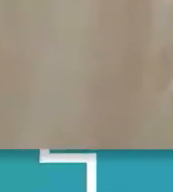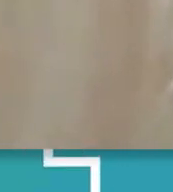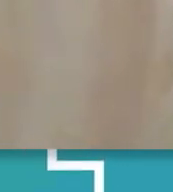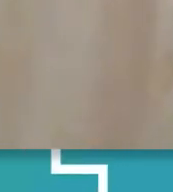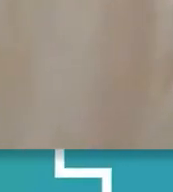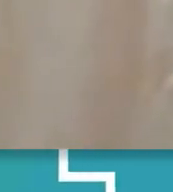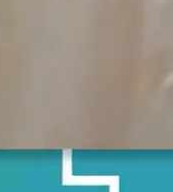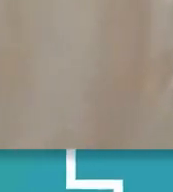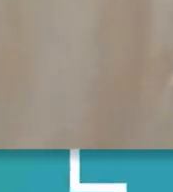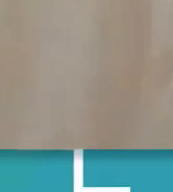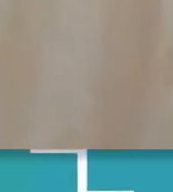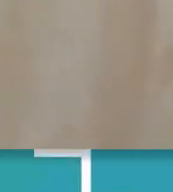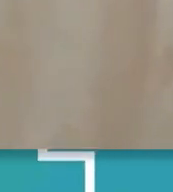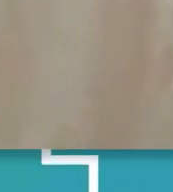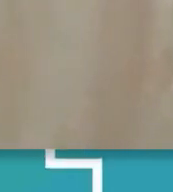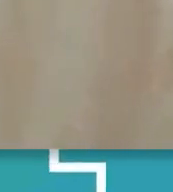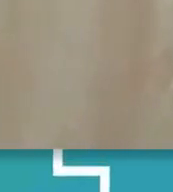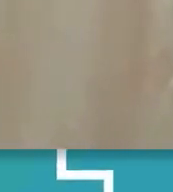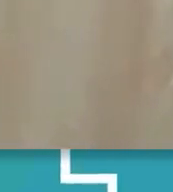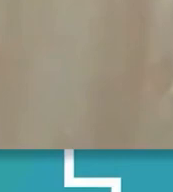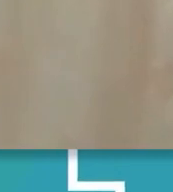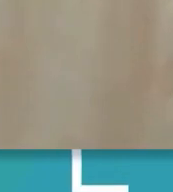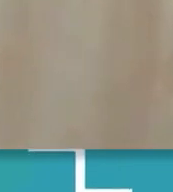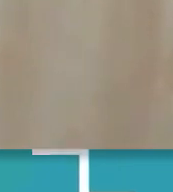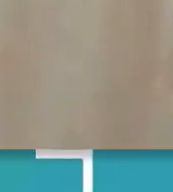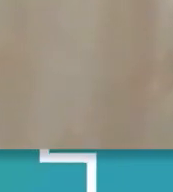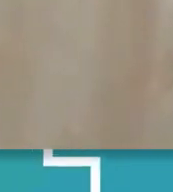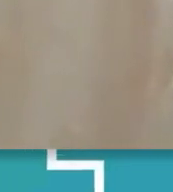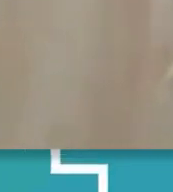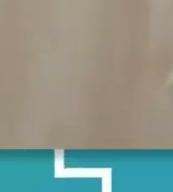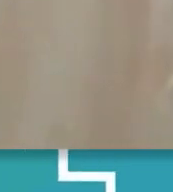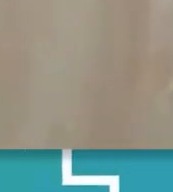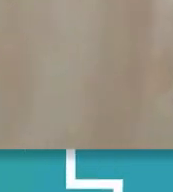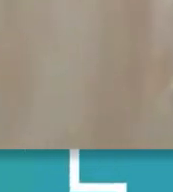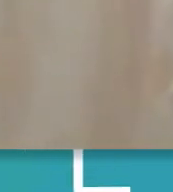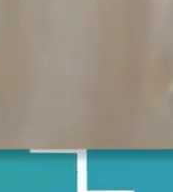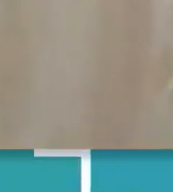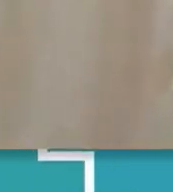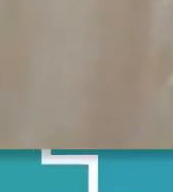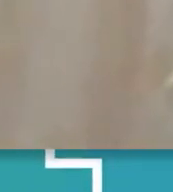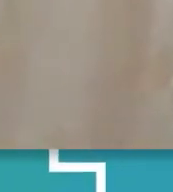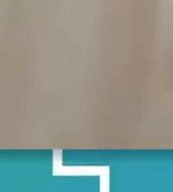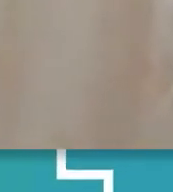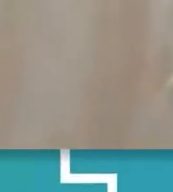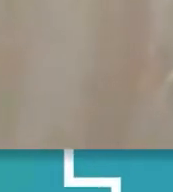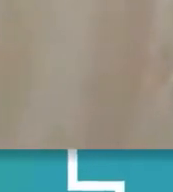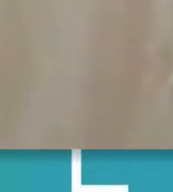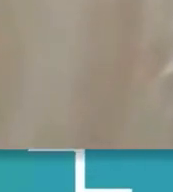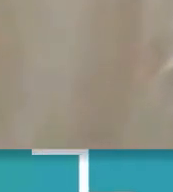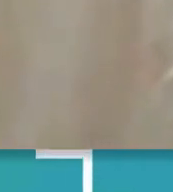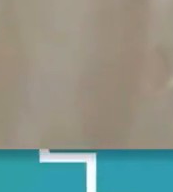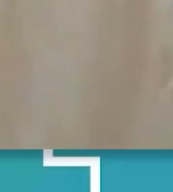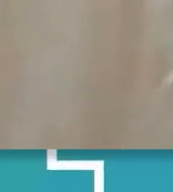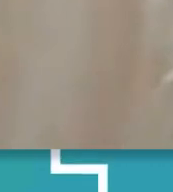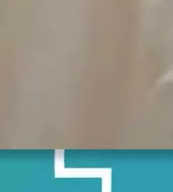Janganlah jemu murid Sentosa hormati guru Karena